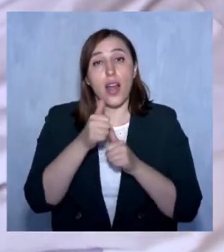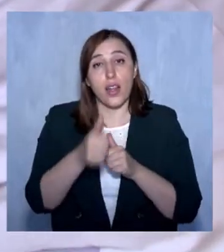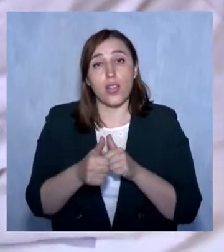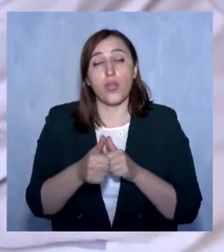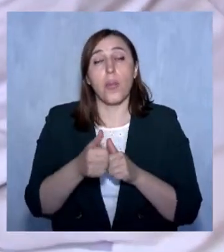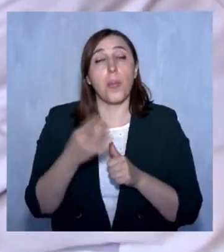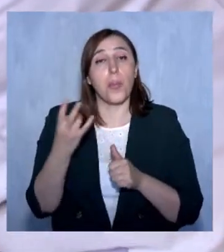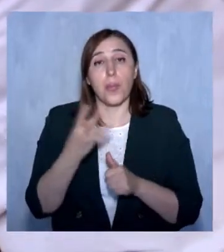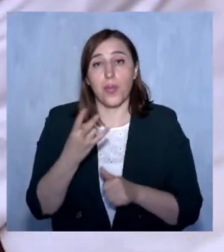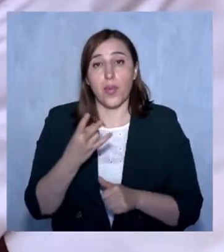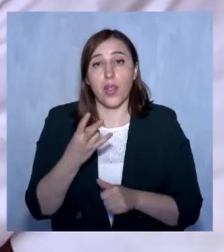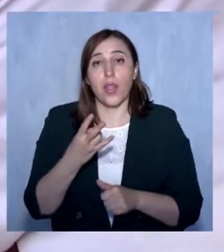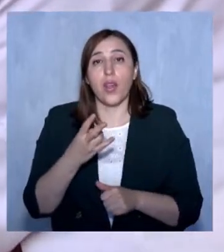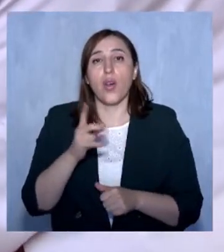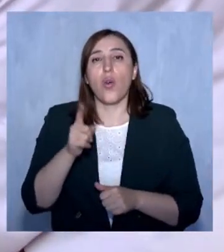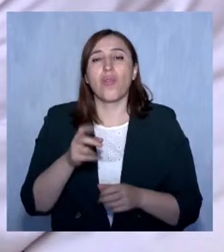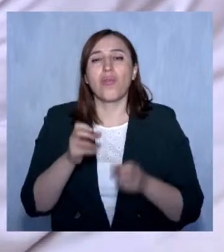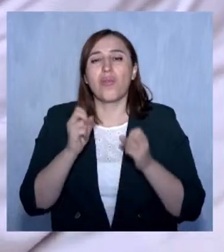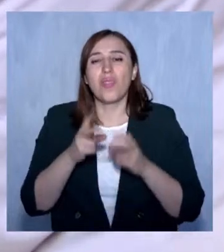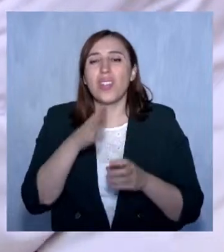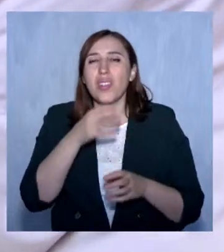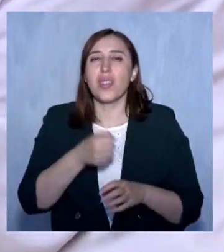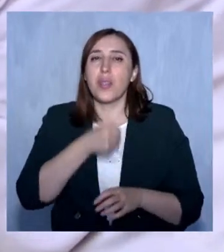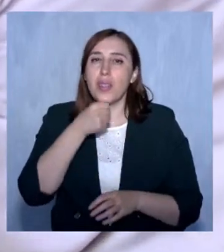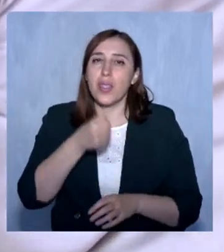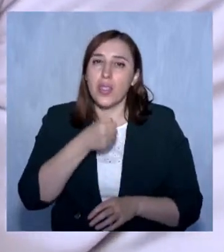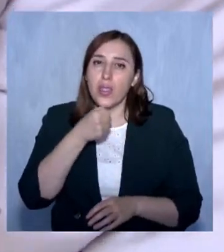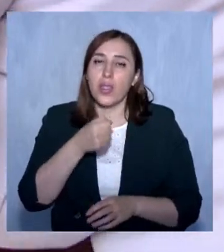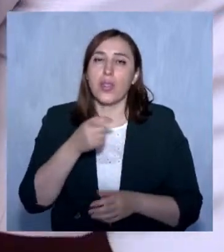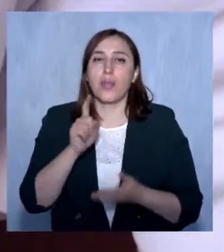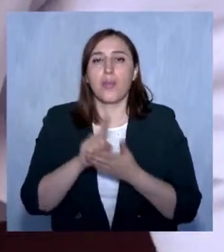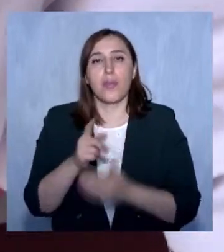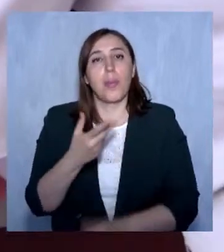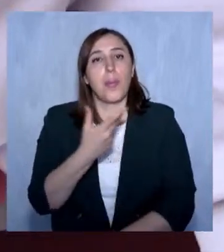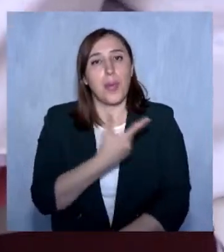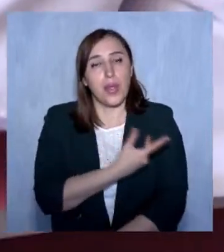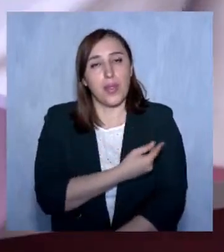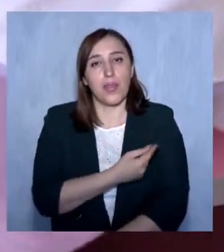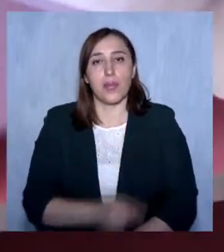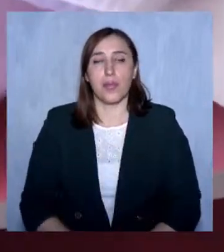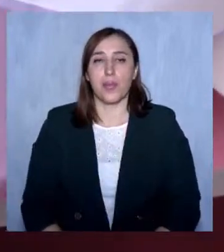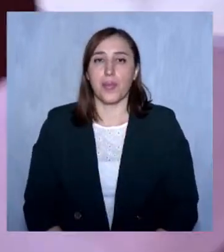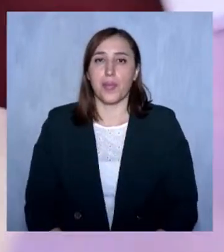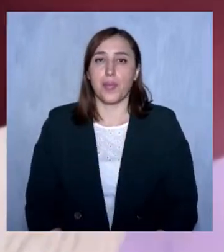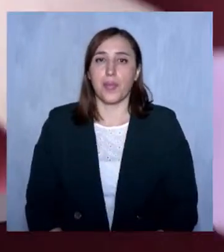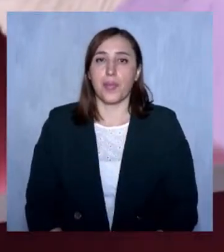կայլեր պետք է ձերնարգվեն ռիսկի խմբում գտնվողներին, տարեցներին պատվաստելու համար։